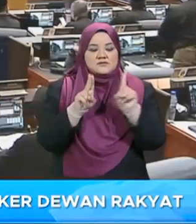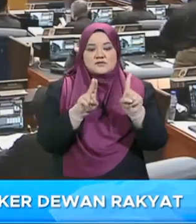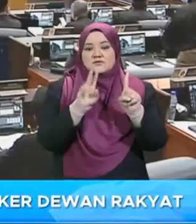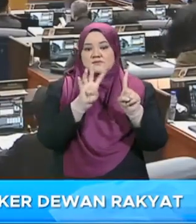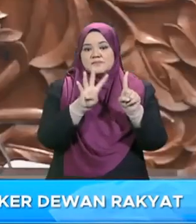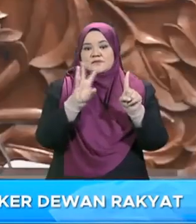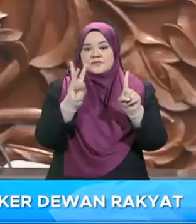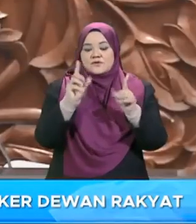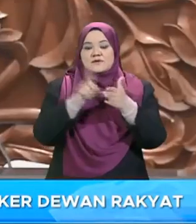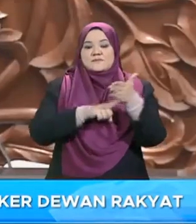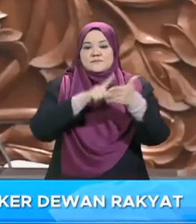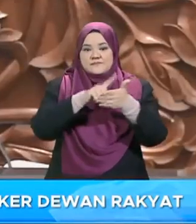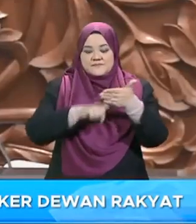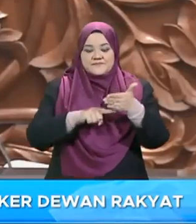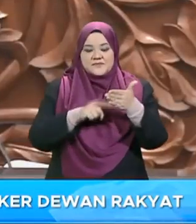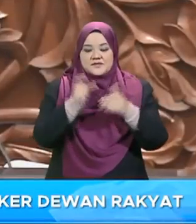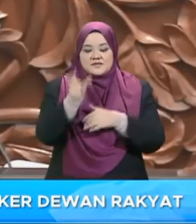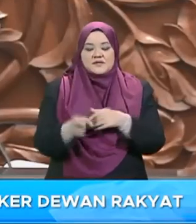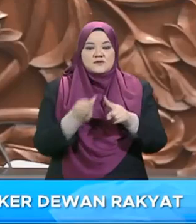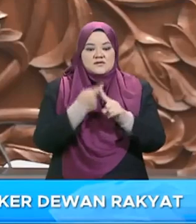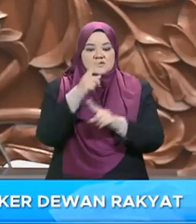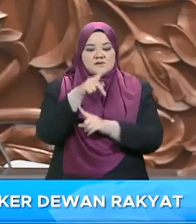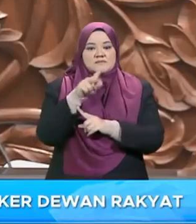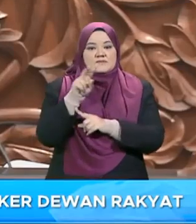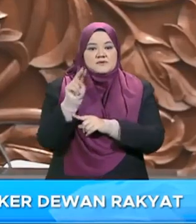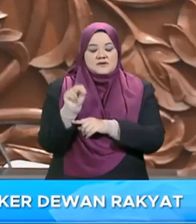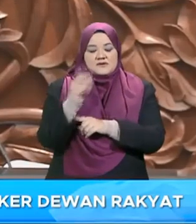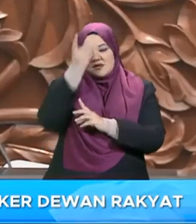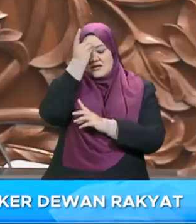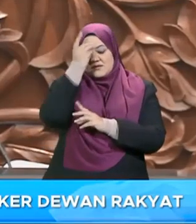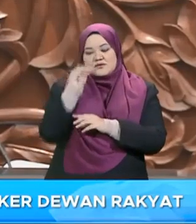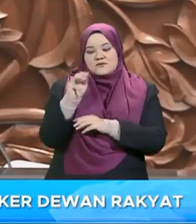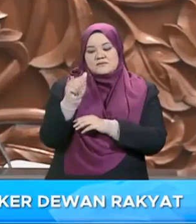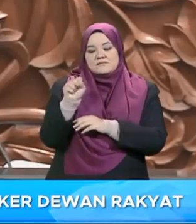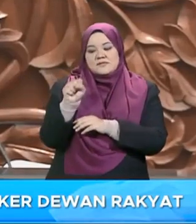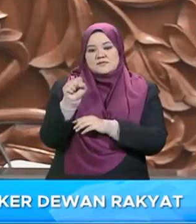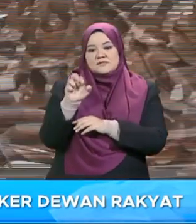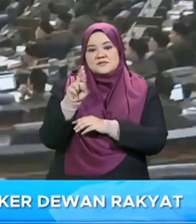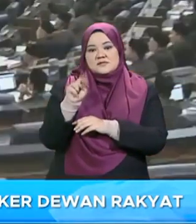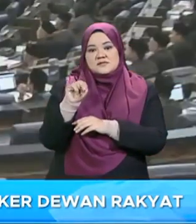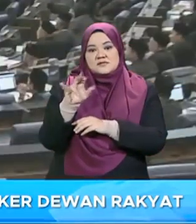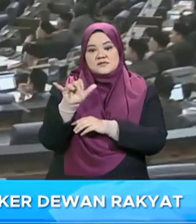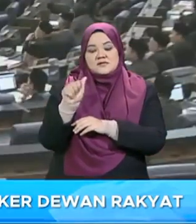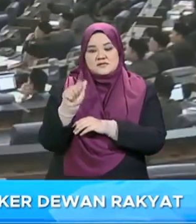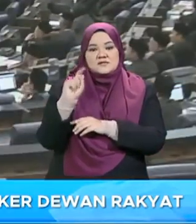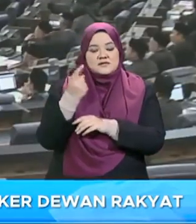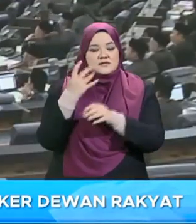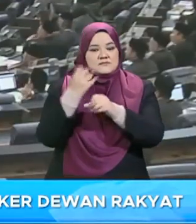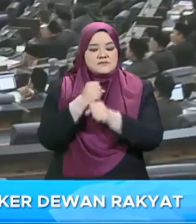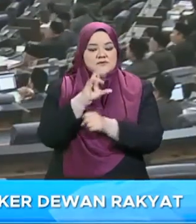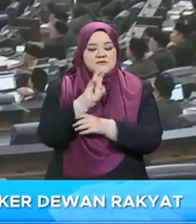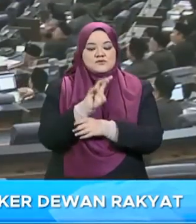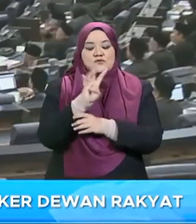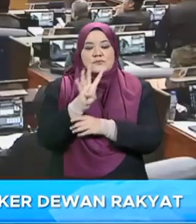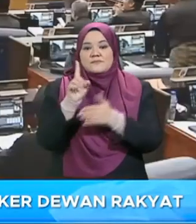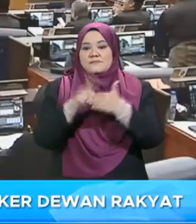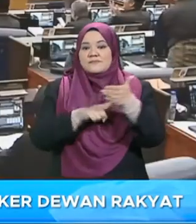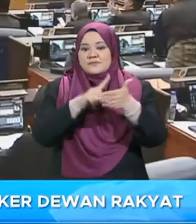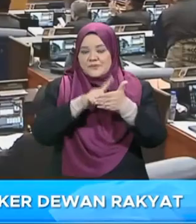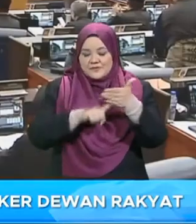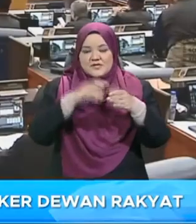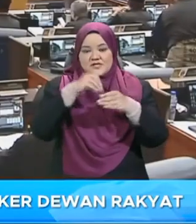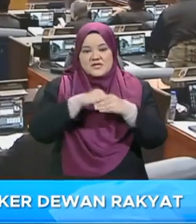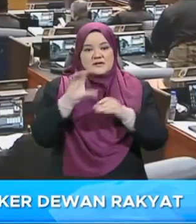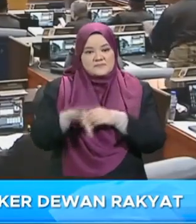146 undi calon dari perikatan nasional Datuk emas ermiati Syamsudin pula hanya mendapat 74 undi